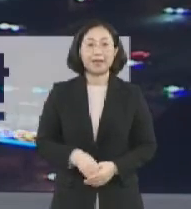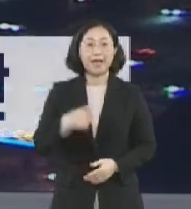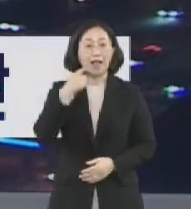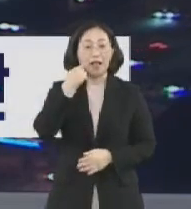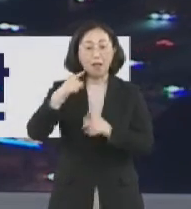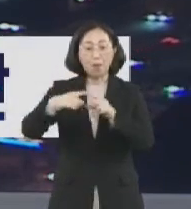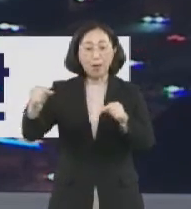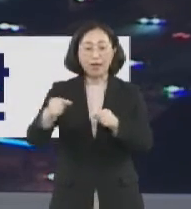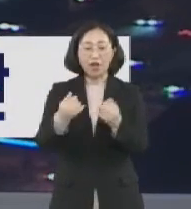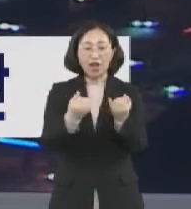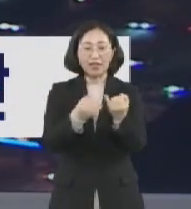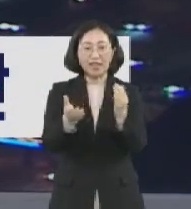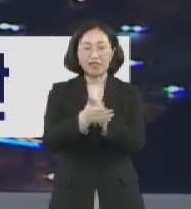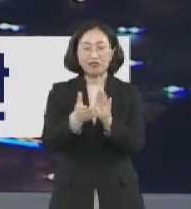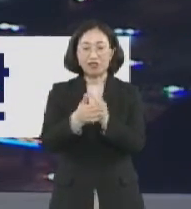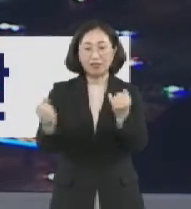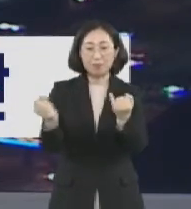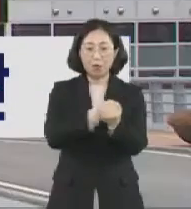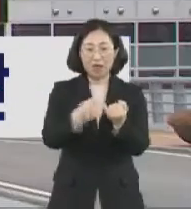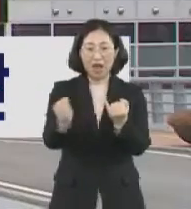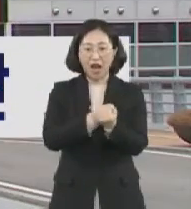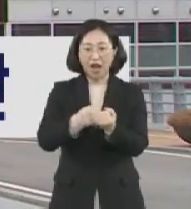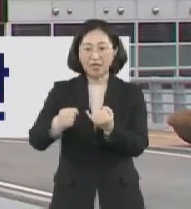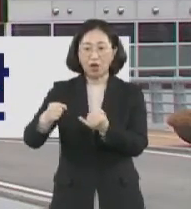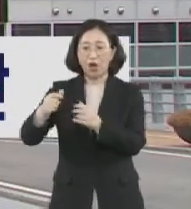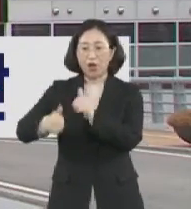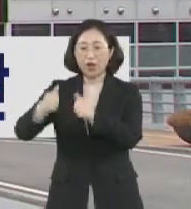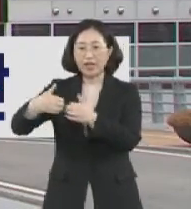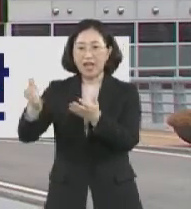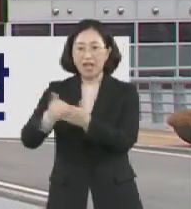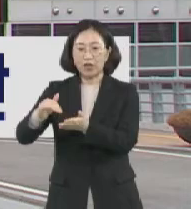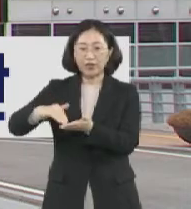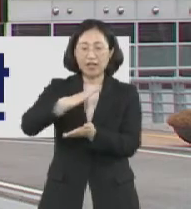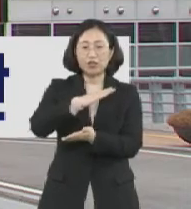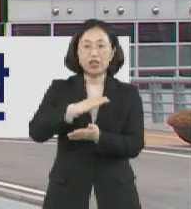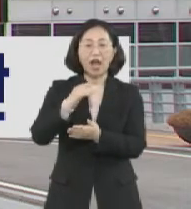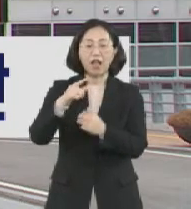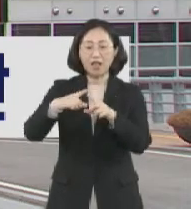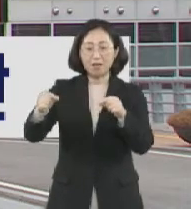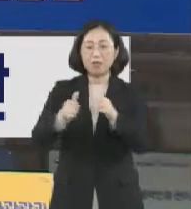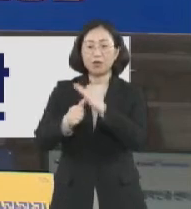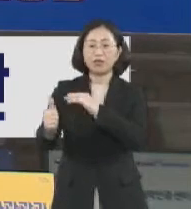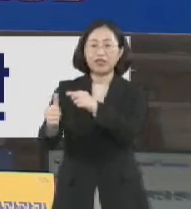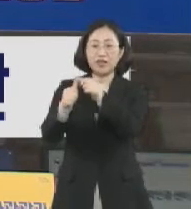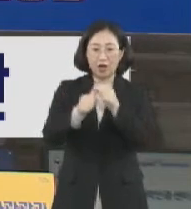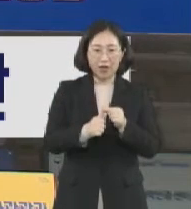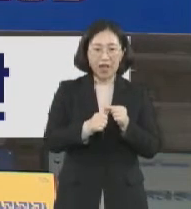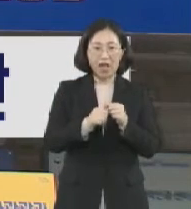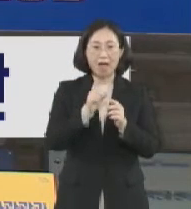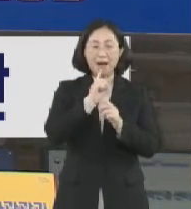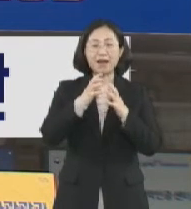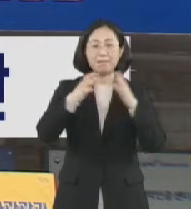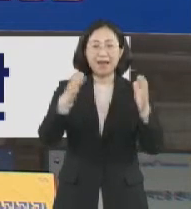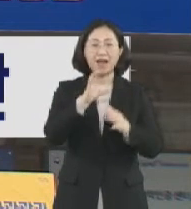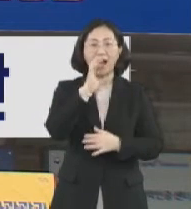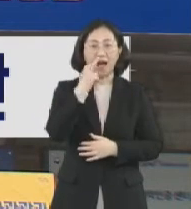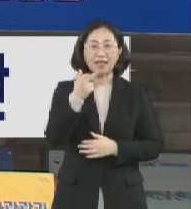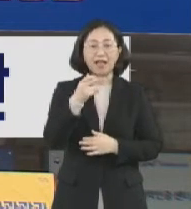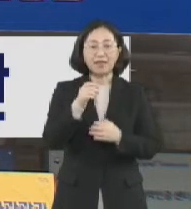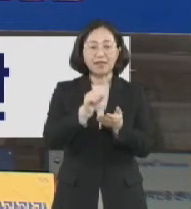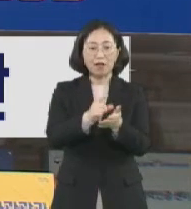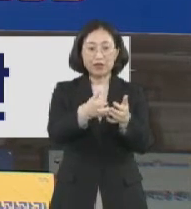일본에서 여자 친구를 폭행한 사건으로 J 리그에서 퇴출된 일본 선수를 영입해서 논란이 되고 있는 충남아산